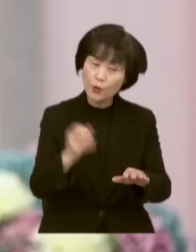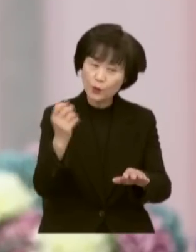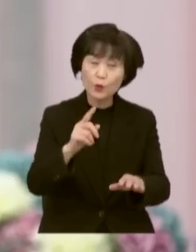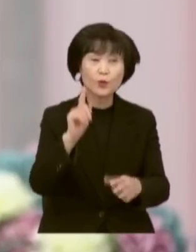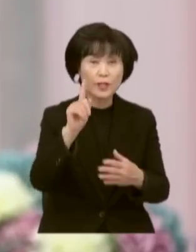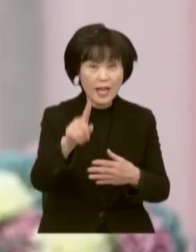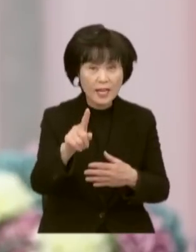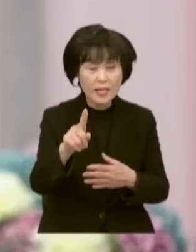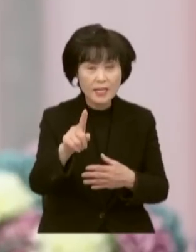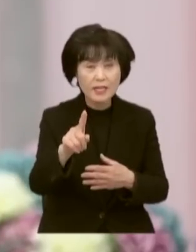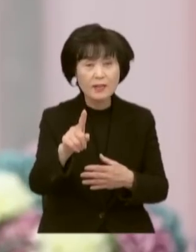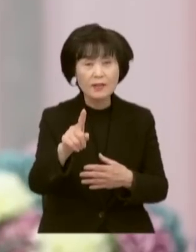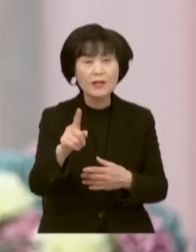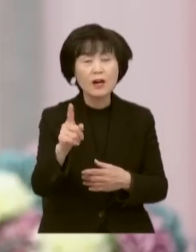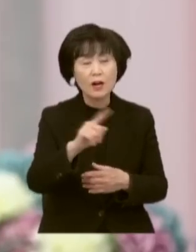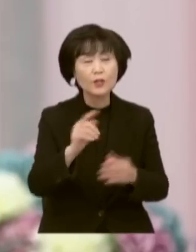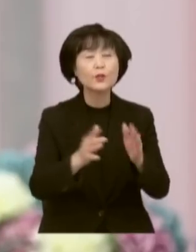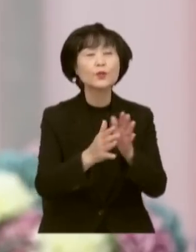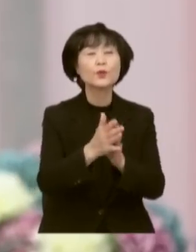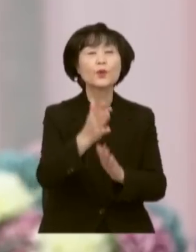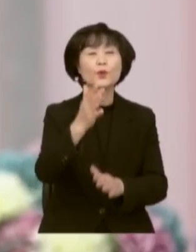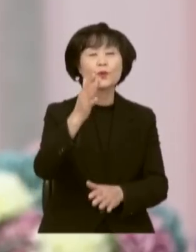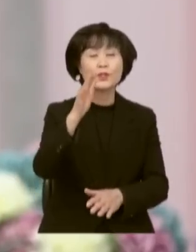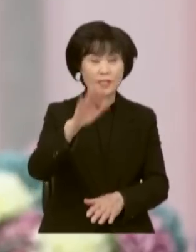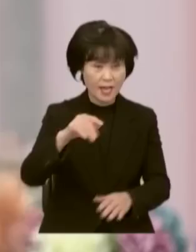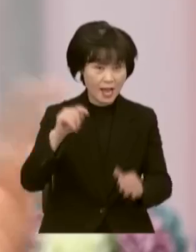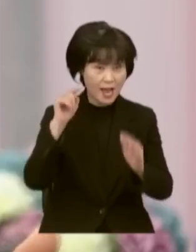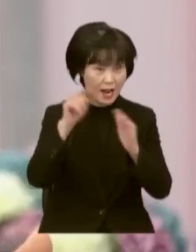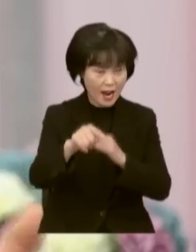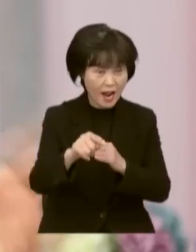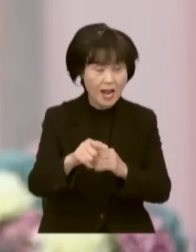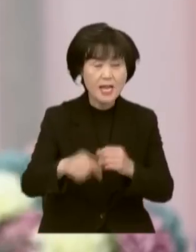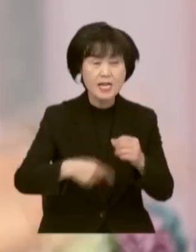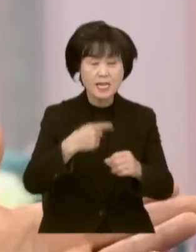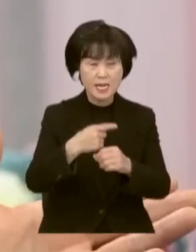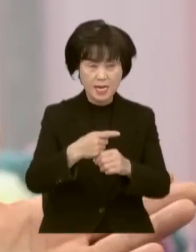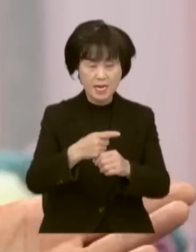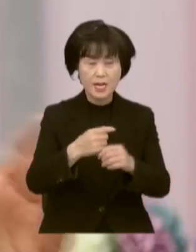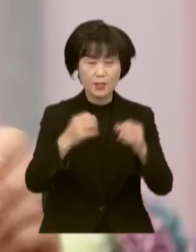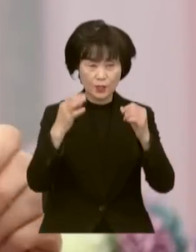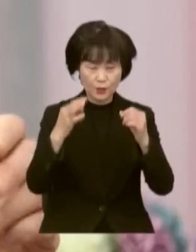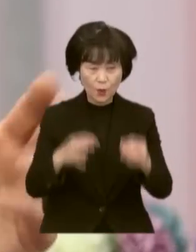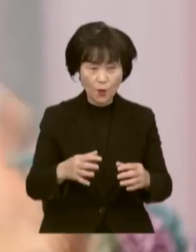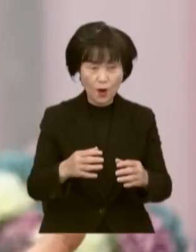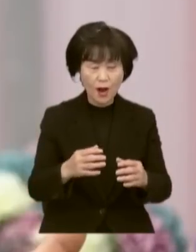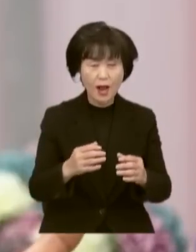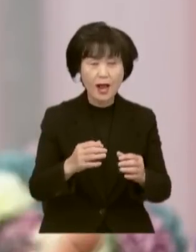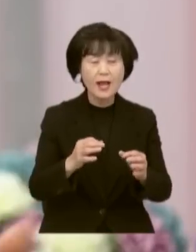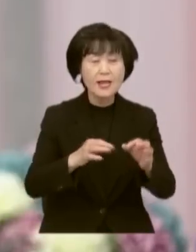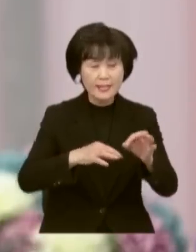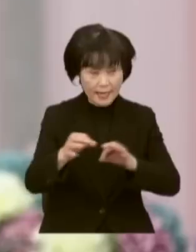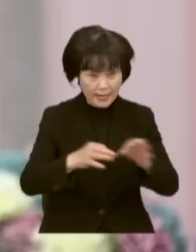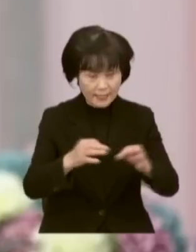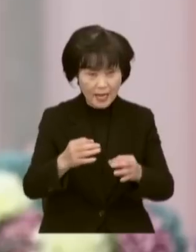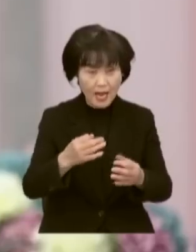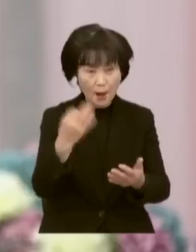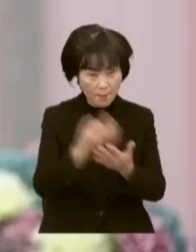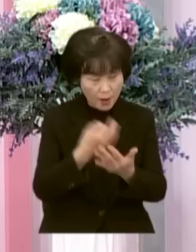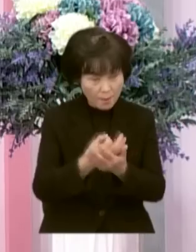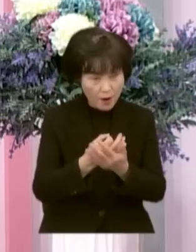오늘이나 내일이나 어느 도시에 가서 1년을 머물며 장사하여 이익을 얻으리라 하는